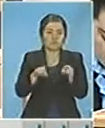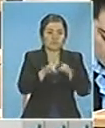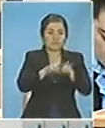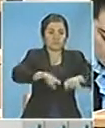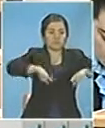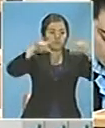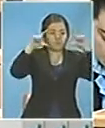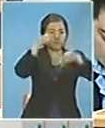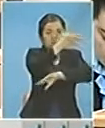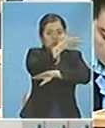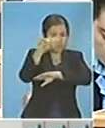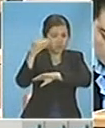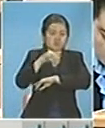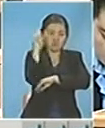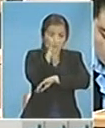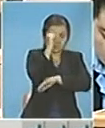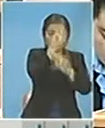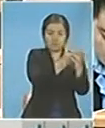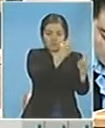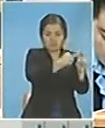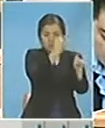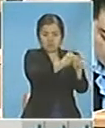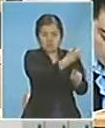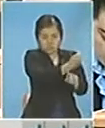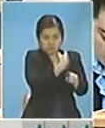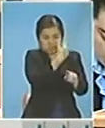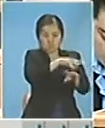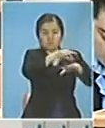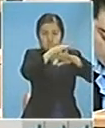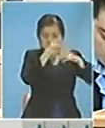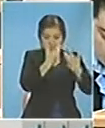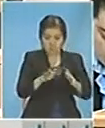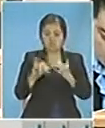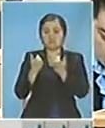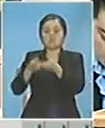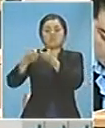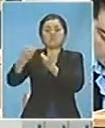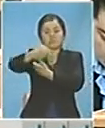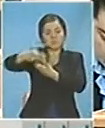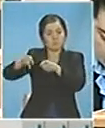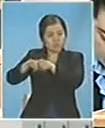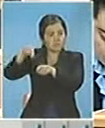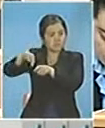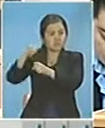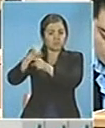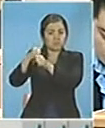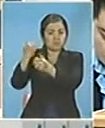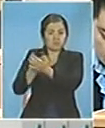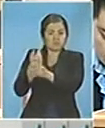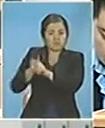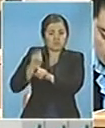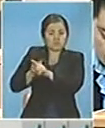เดือนเป็นรายได้ประจำต่อเดือนตลอดเลยแต่ว่าราชบัณฑิตเหล่านี้นะคะไม่มีนะค